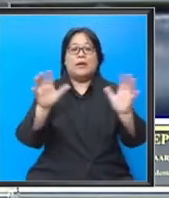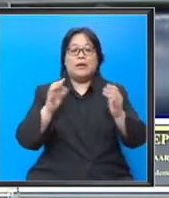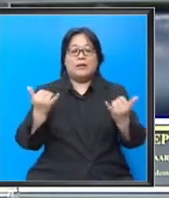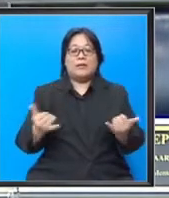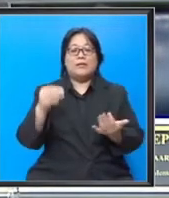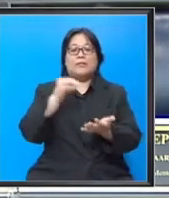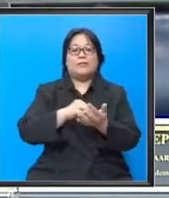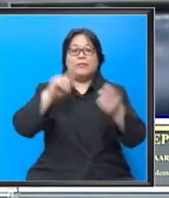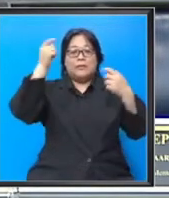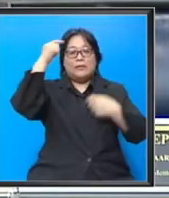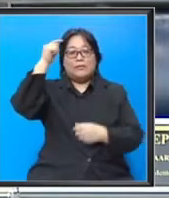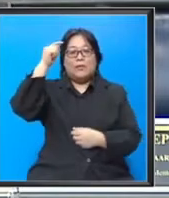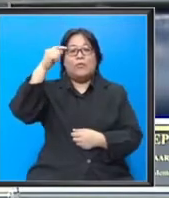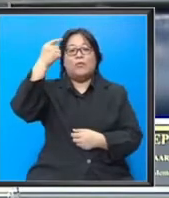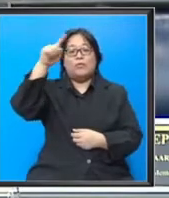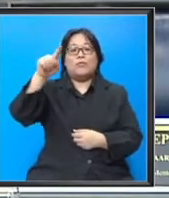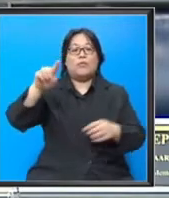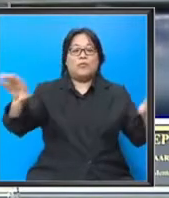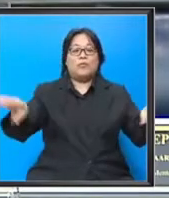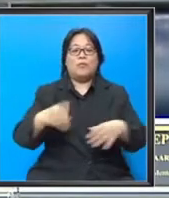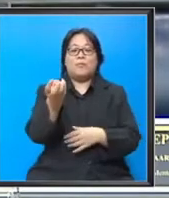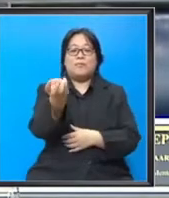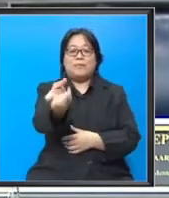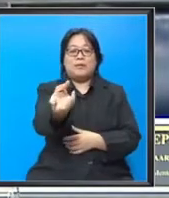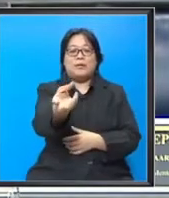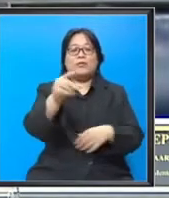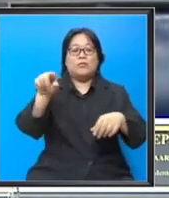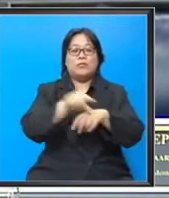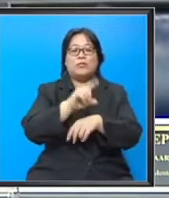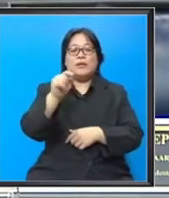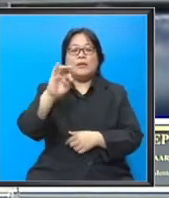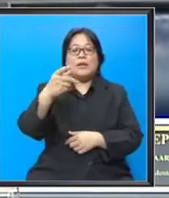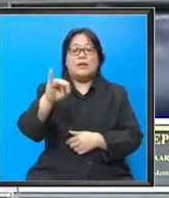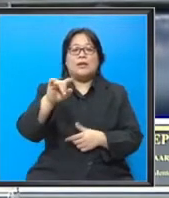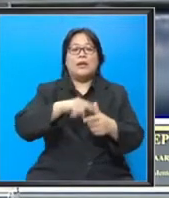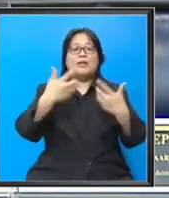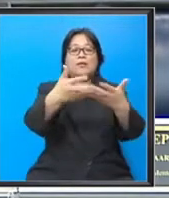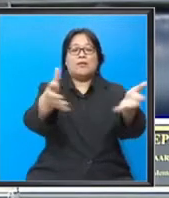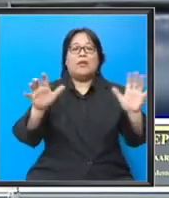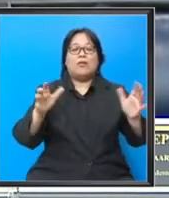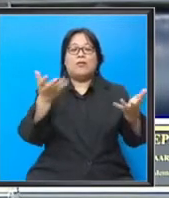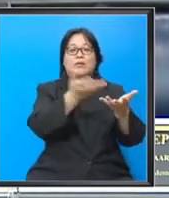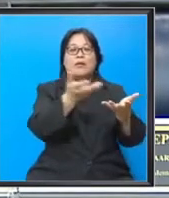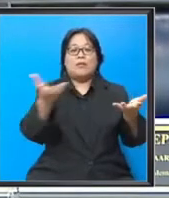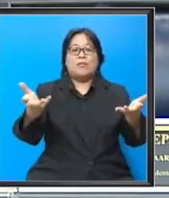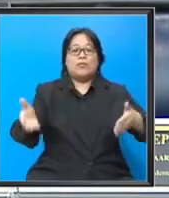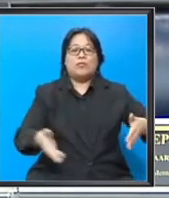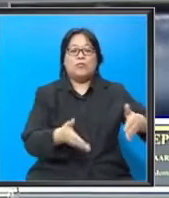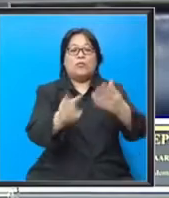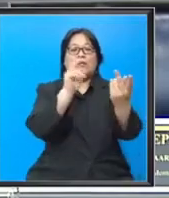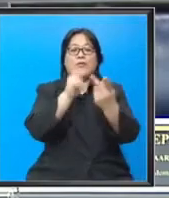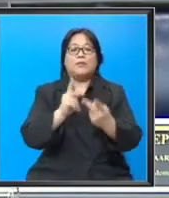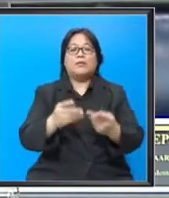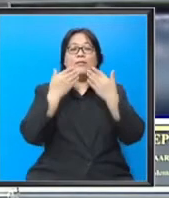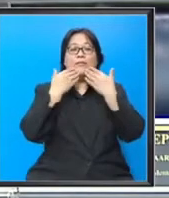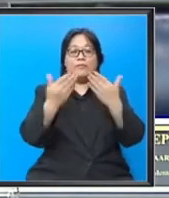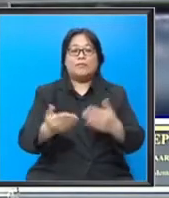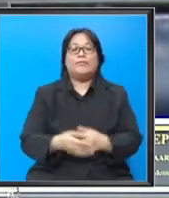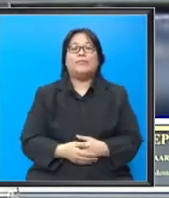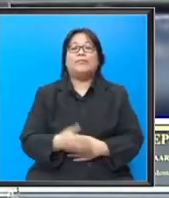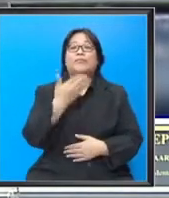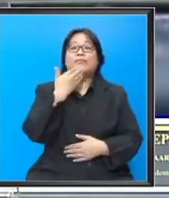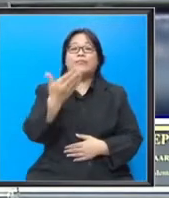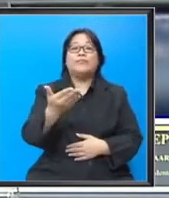sedia ada di temerloh untuk mengeluarkan benih menggunakan tangki atau sangkar terapung di sungai yang bersesuaian Terima kasih